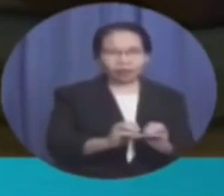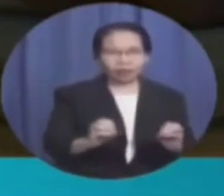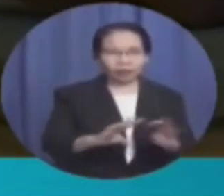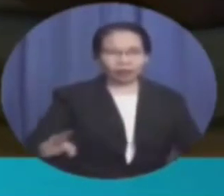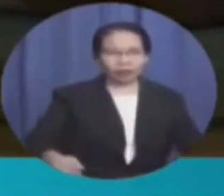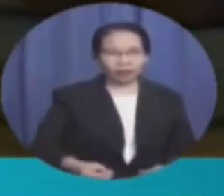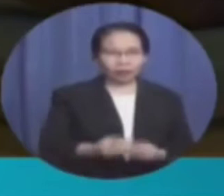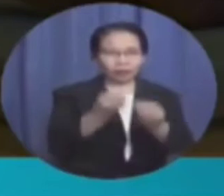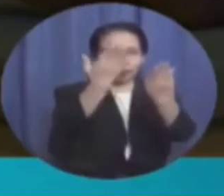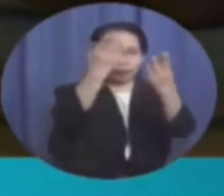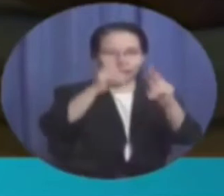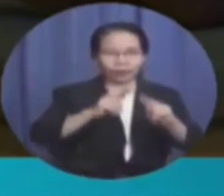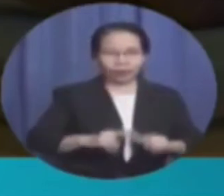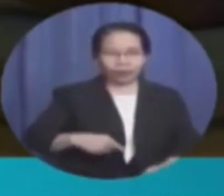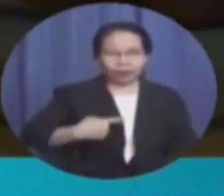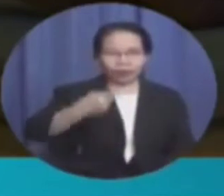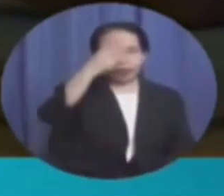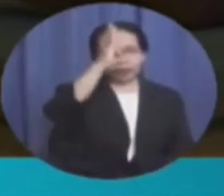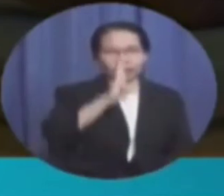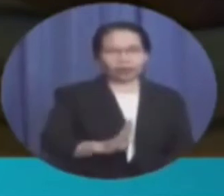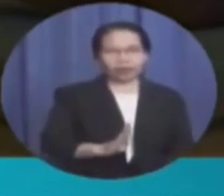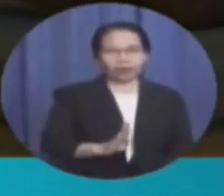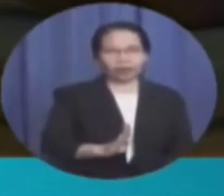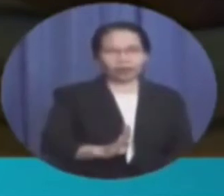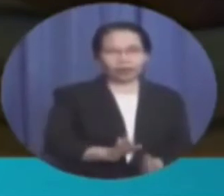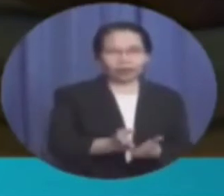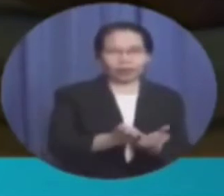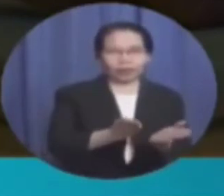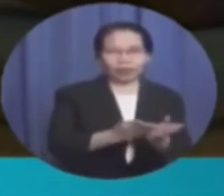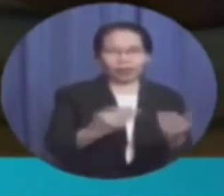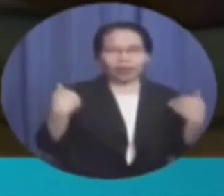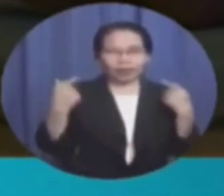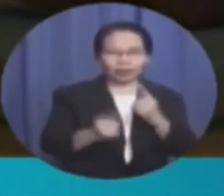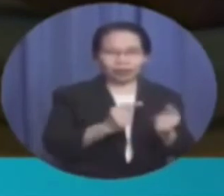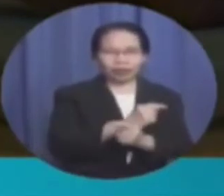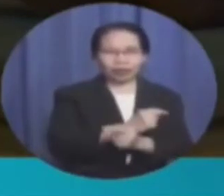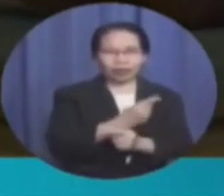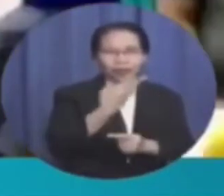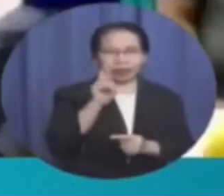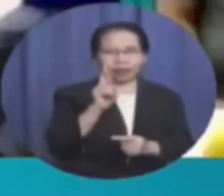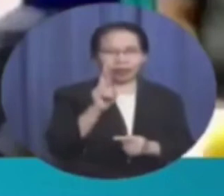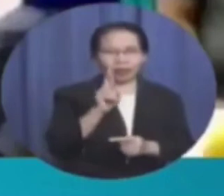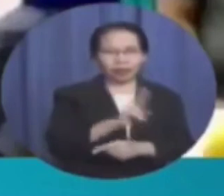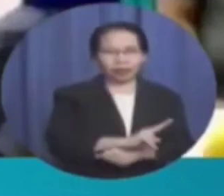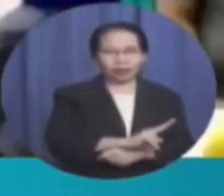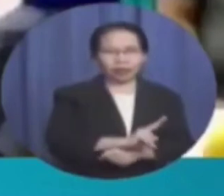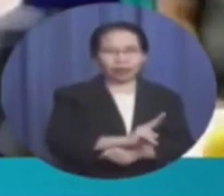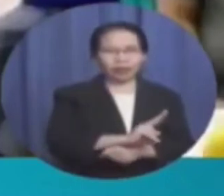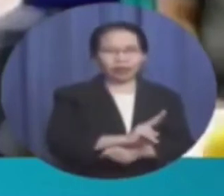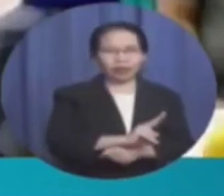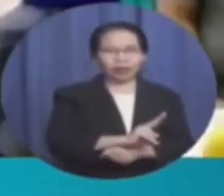haing natitira pa, sabi ng Biblia. May ibang translation, mas maganda yung ginagamit,